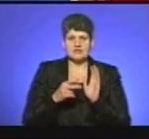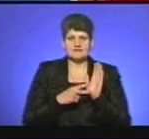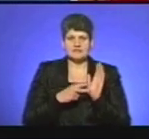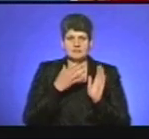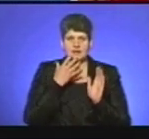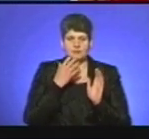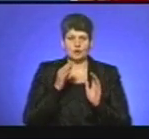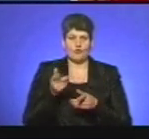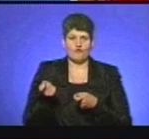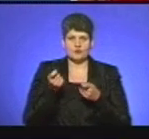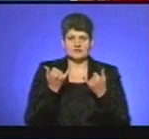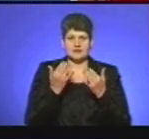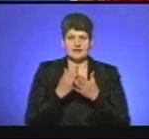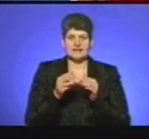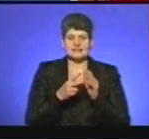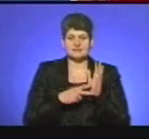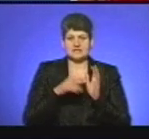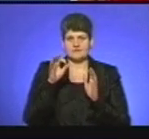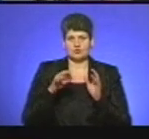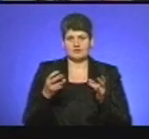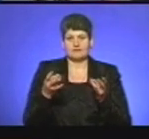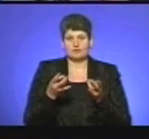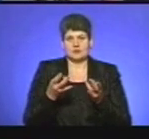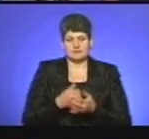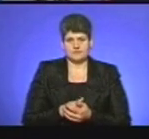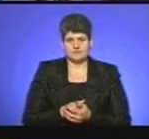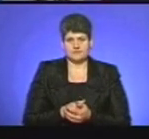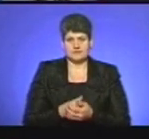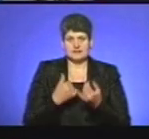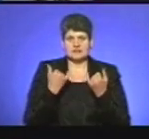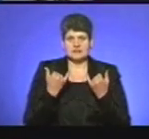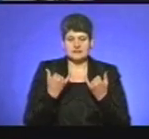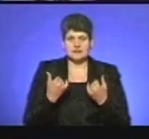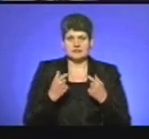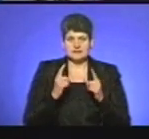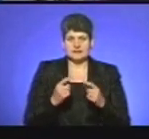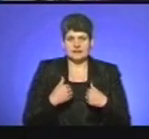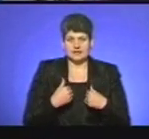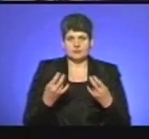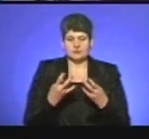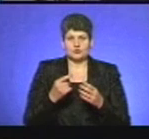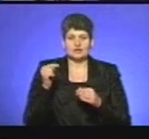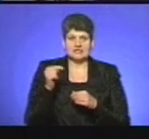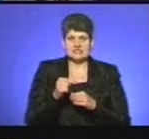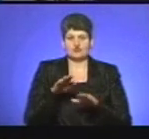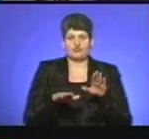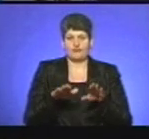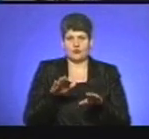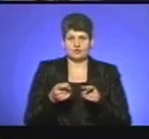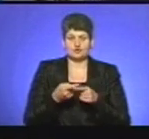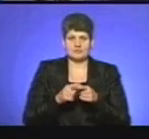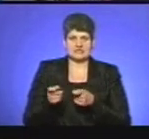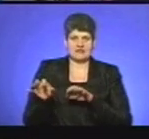тепловозів. Зараз є приблизно 17% від потреби. Зараз треба, тільки нам потрібно, десь 1000 вагонів для того, щоб це вивезти.